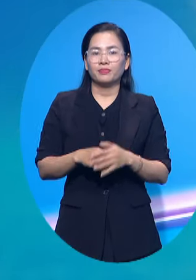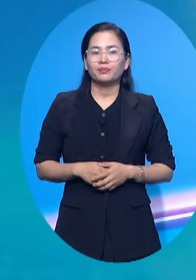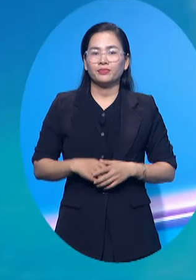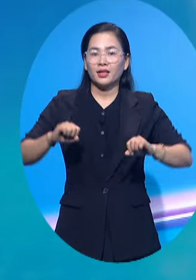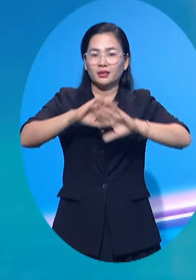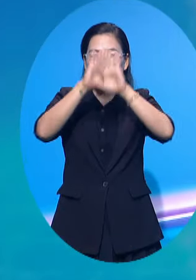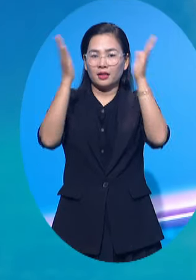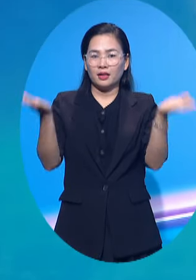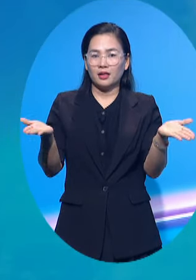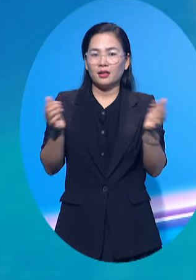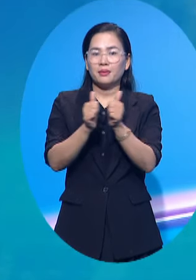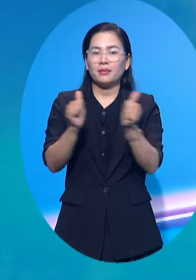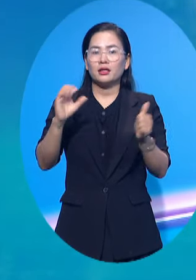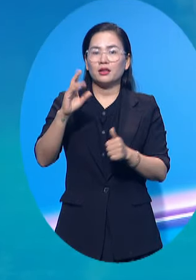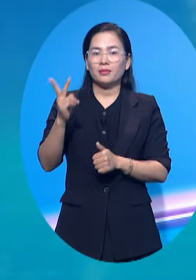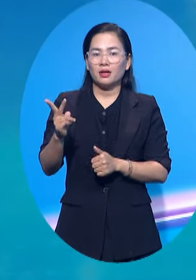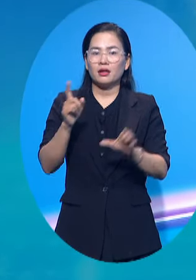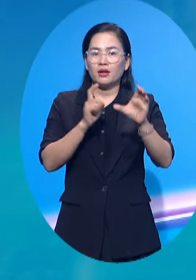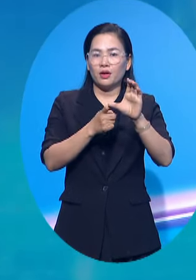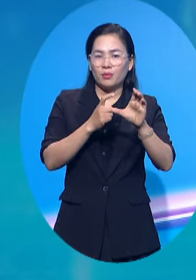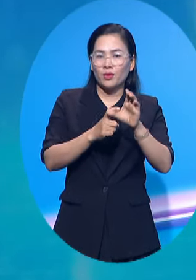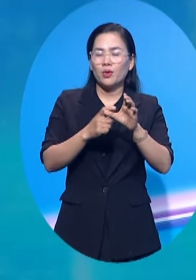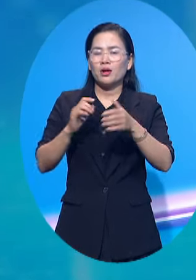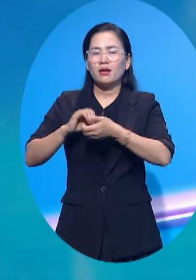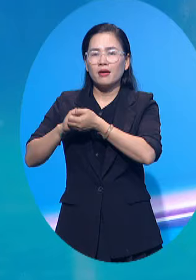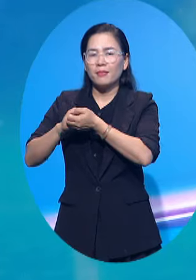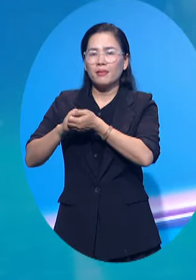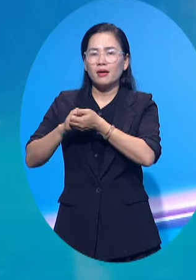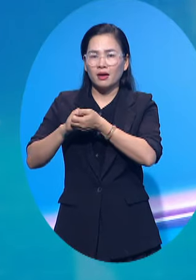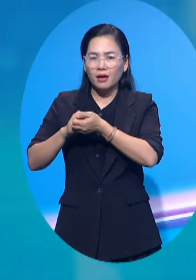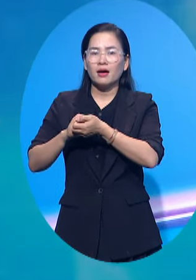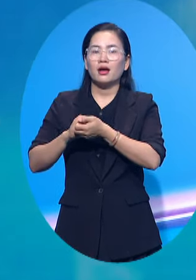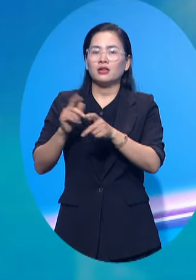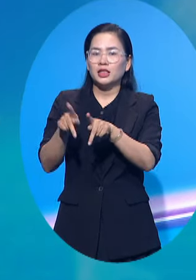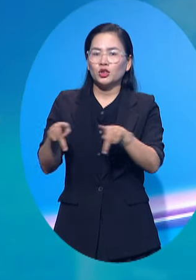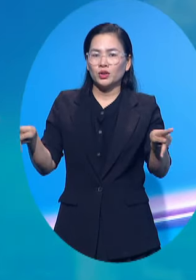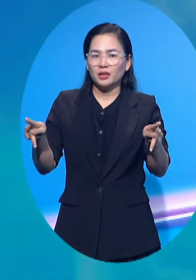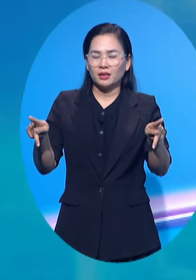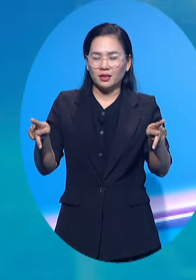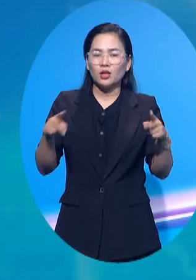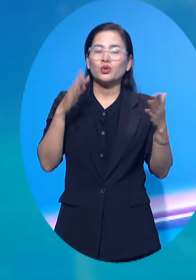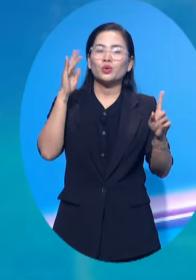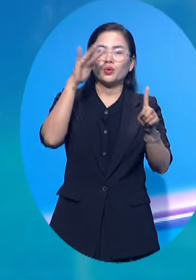Sáng nay, Ban chấp hành Đảng bộ Liên hiệp Hợp tác xã Thương mại thành phố đã tổ chức hội nghị lần thứ 26, nhiệm kỳ